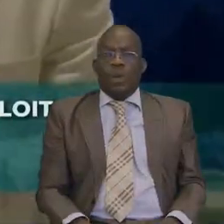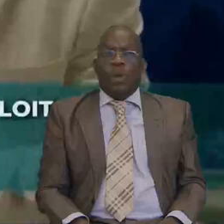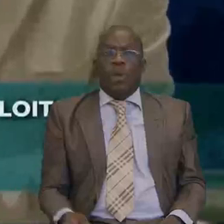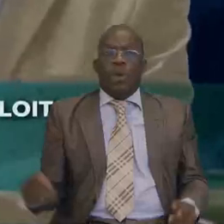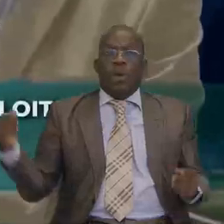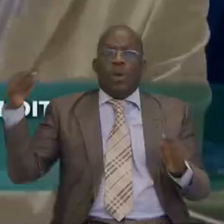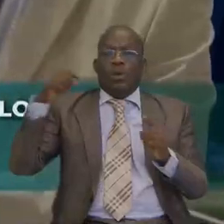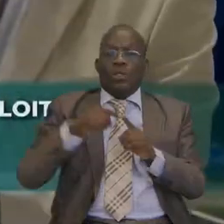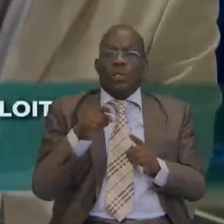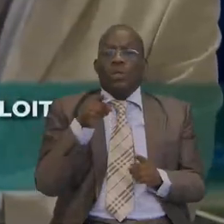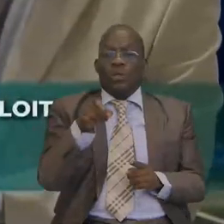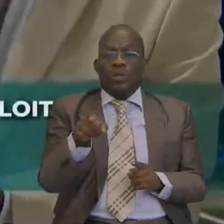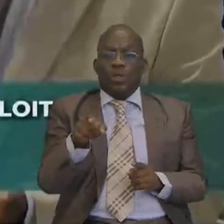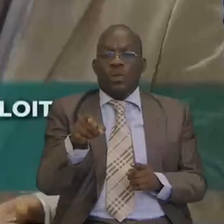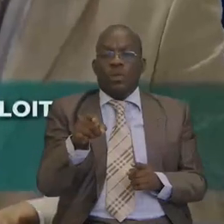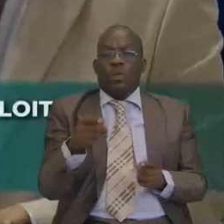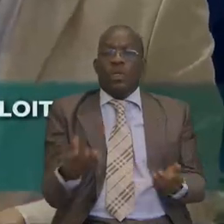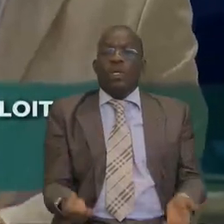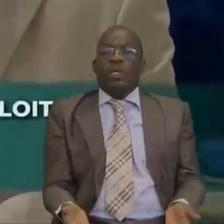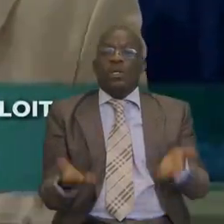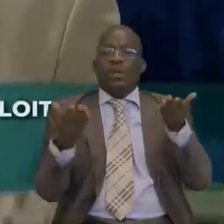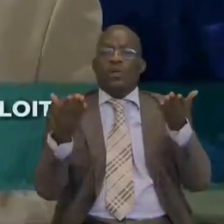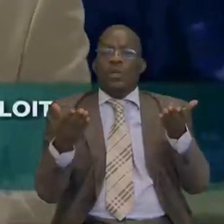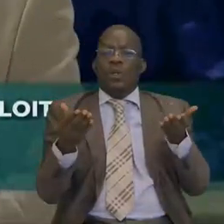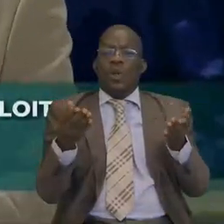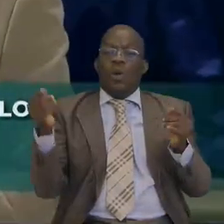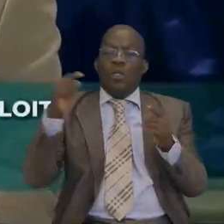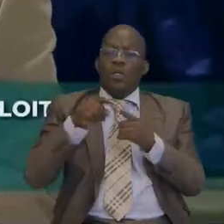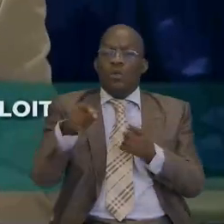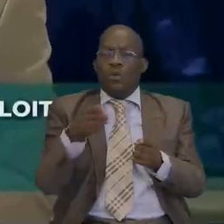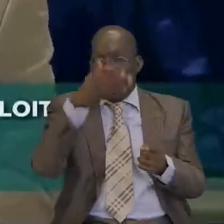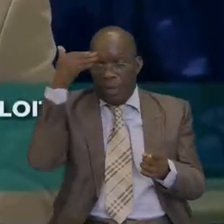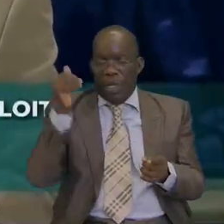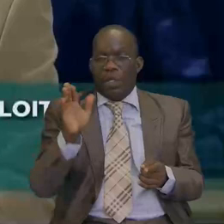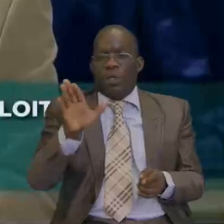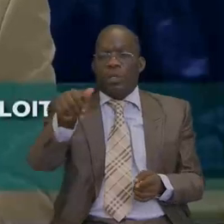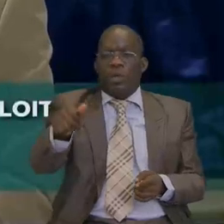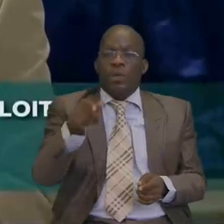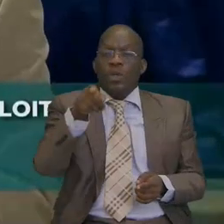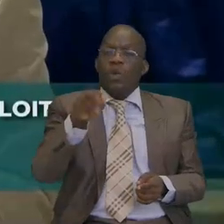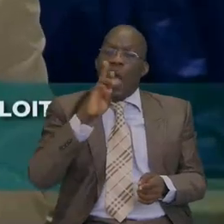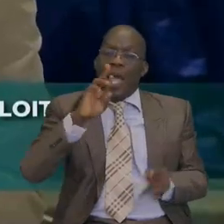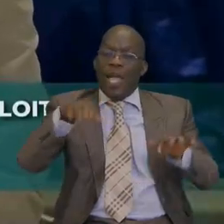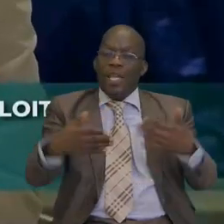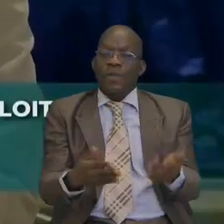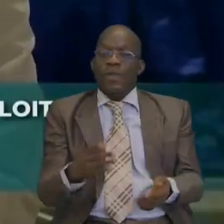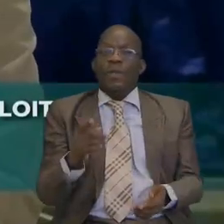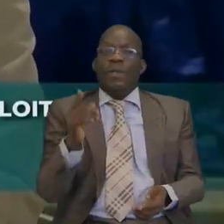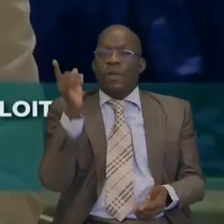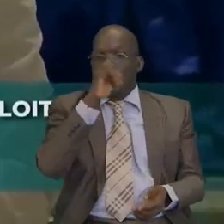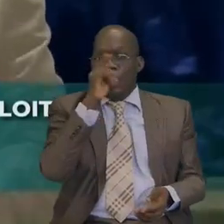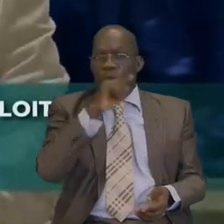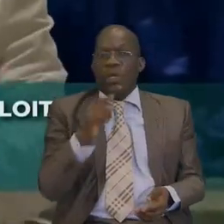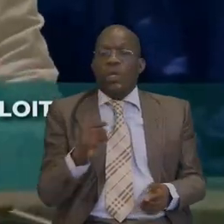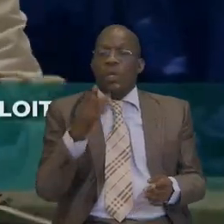toi-même. Tu as élevé jusqu'à ce que tu t'oublies toi-même. Tu fais une fausse promesse,